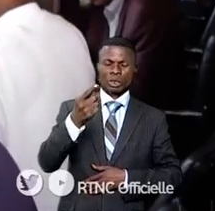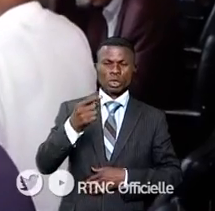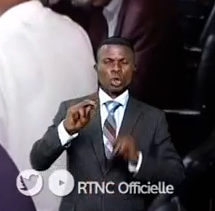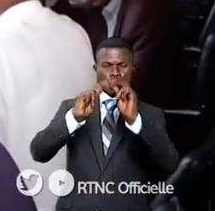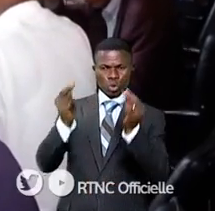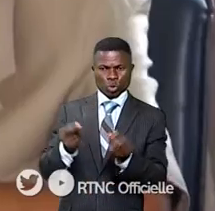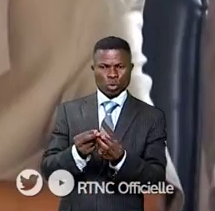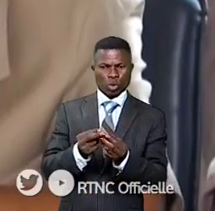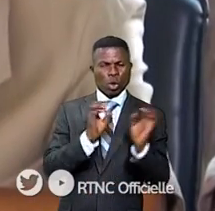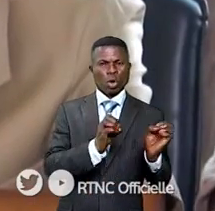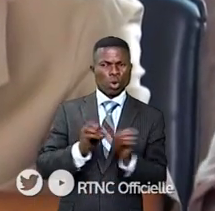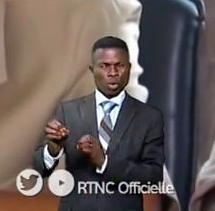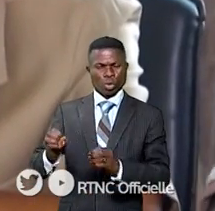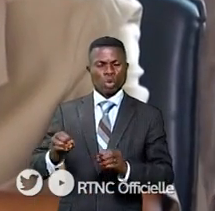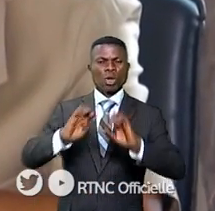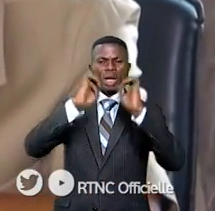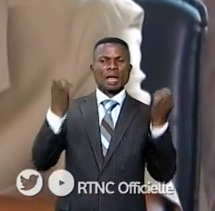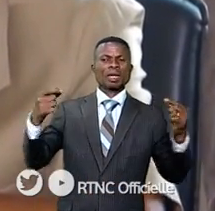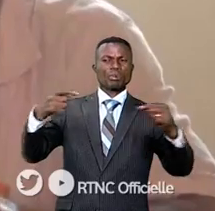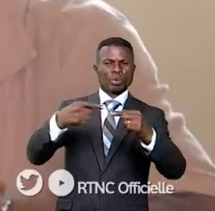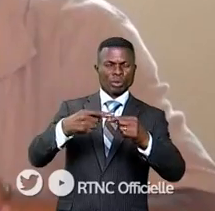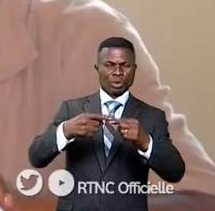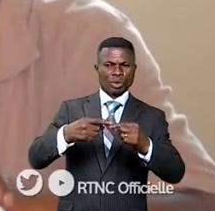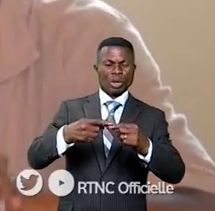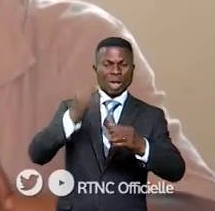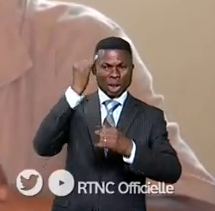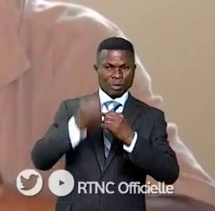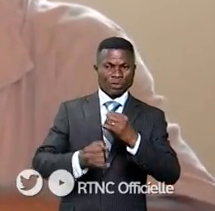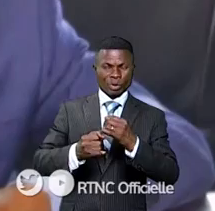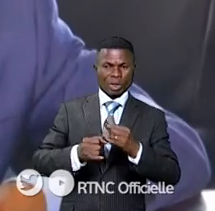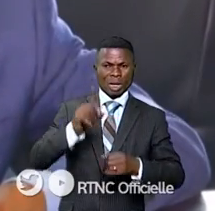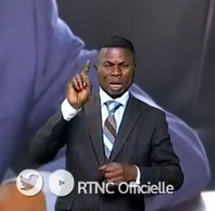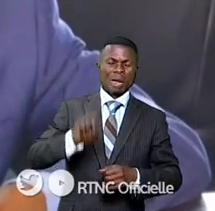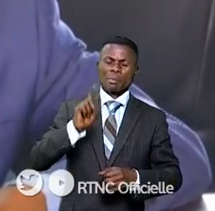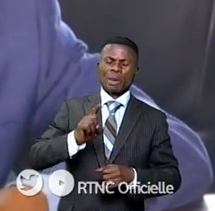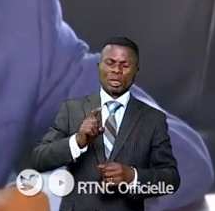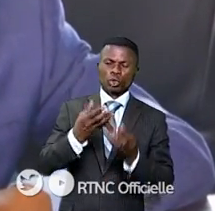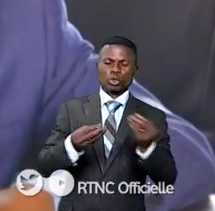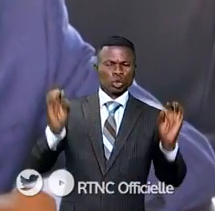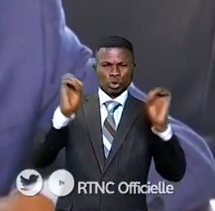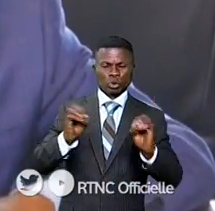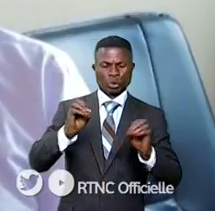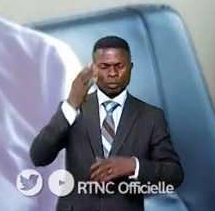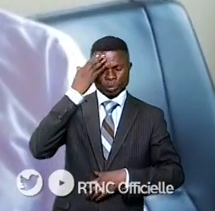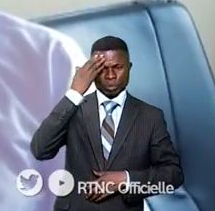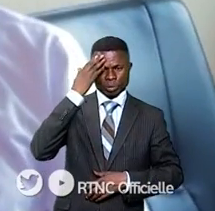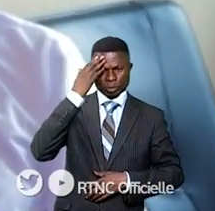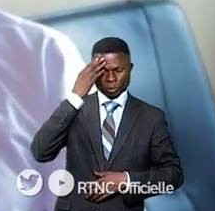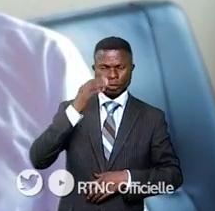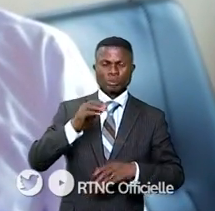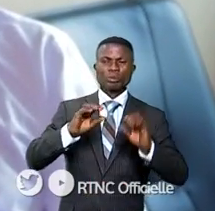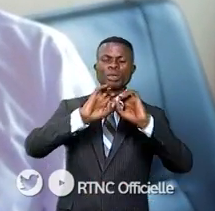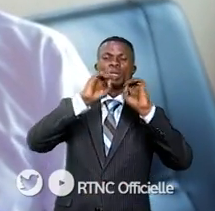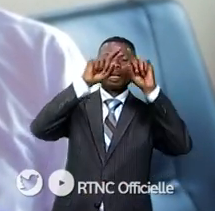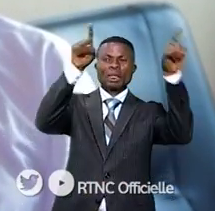agence avant l'organisation de la Lina Foot se sont soldées par le désir manqué. En toute conscience, l'agence en